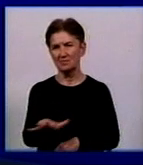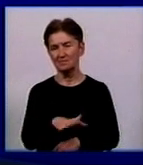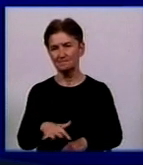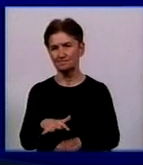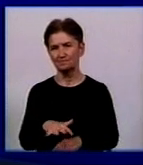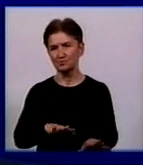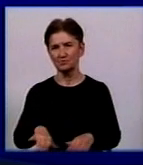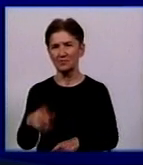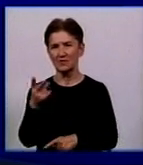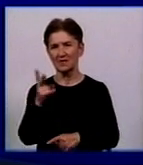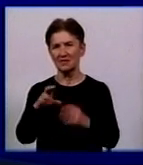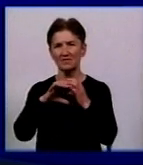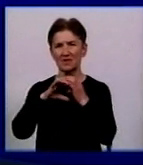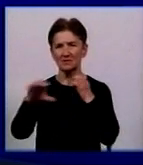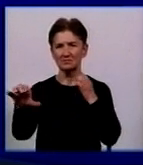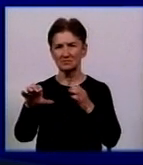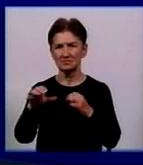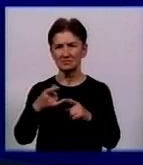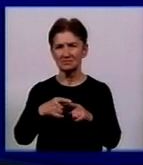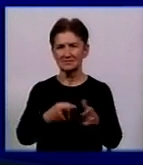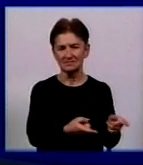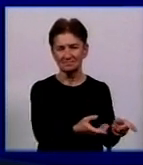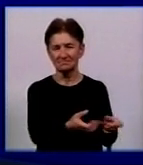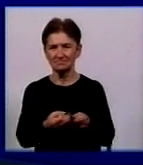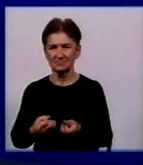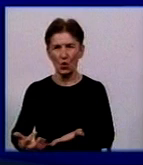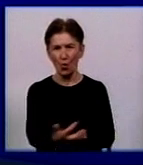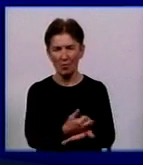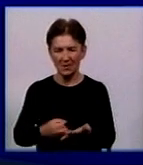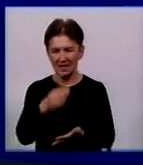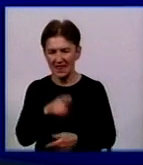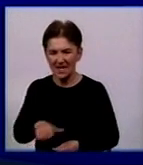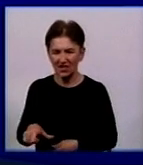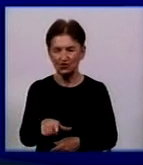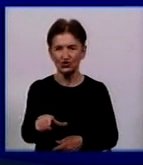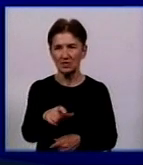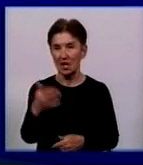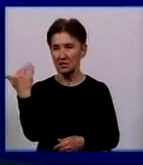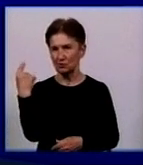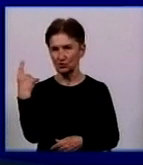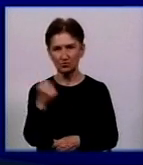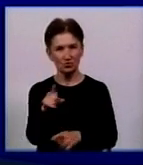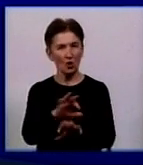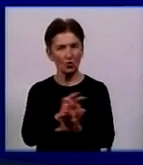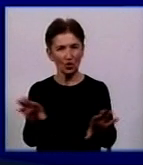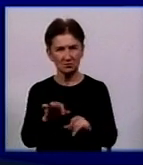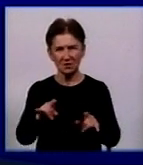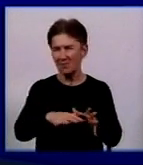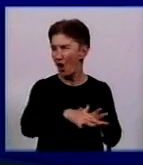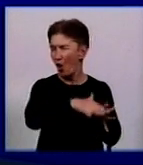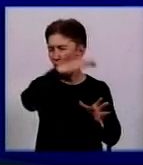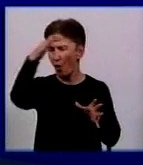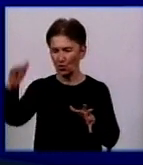Майже дві вантажівки пластикових пляшок витягли із річки Сухоклеї під час акції. Минулого тижня ми розповідали про гору